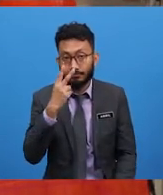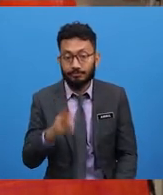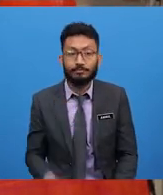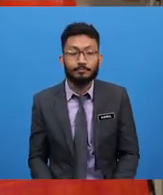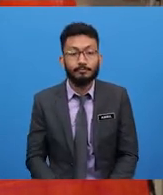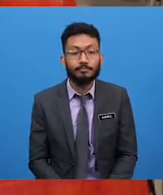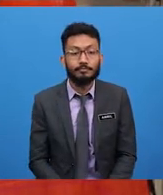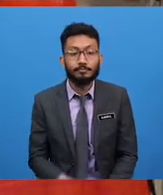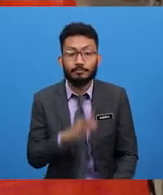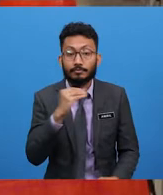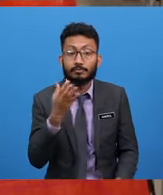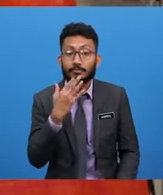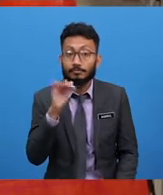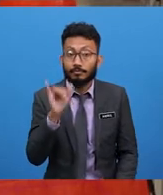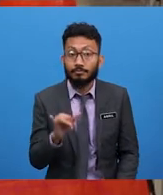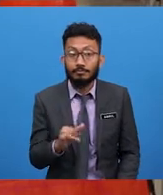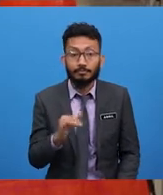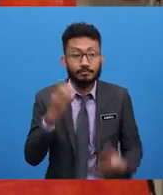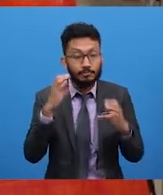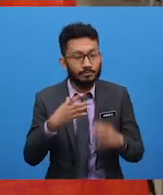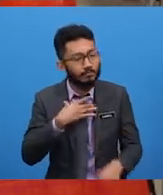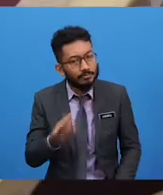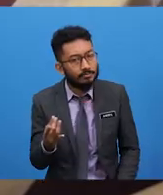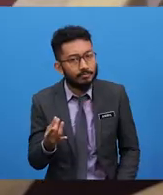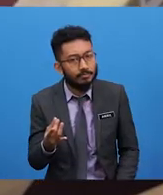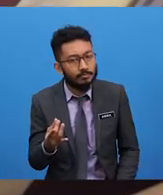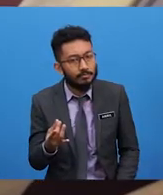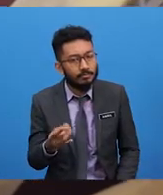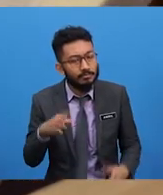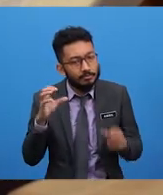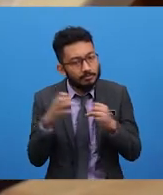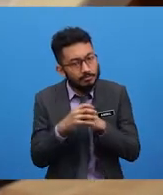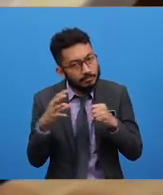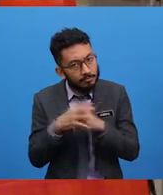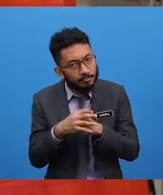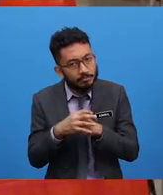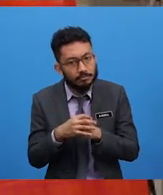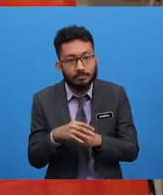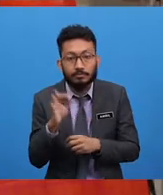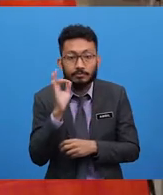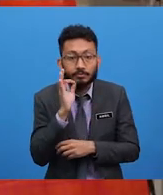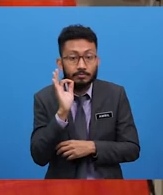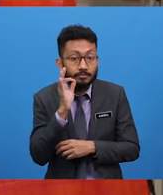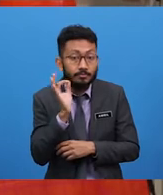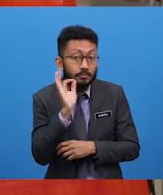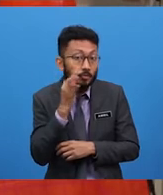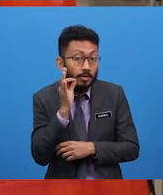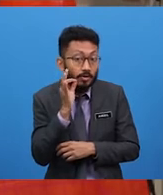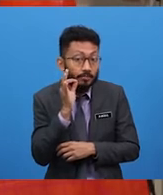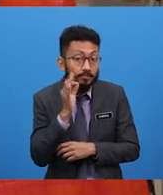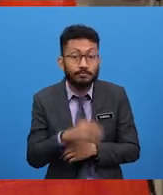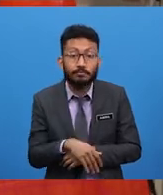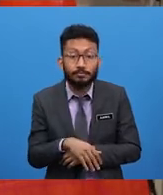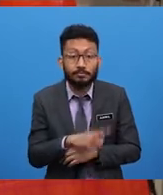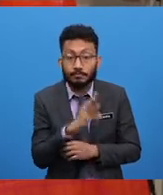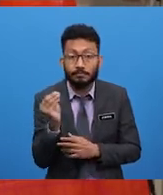cikgu. Cikgu ada gabungkan corak geometri dan juga corak flora. Dari segi warna, cikgu menggunakan